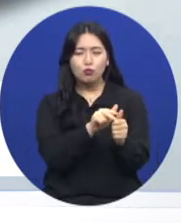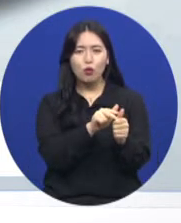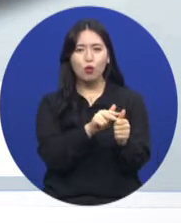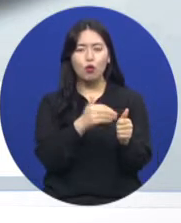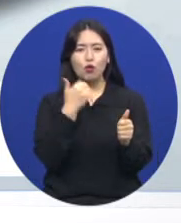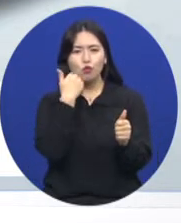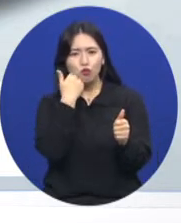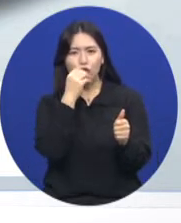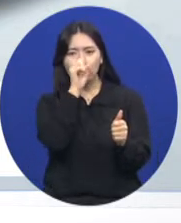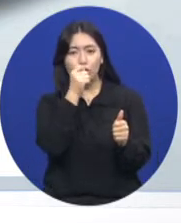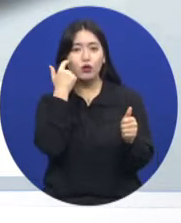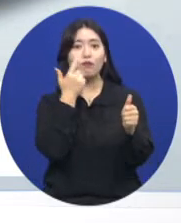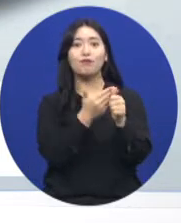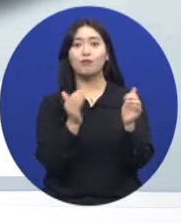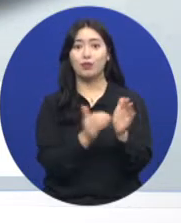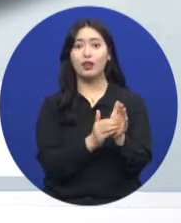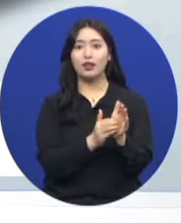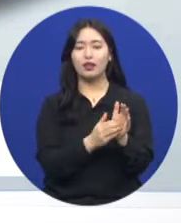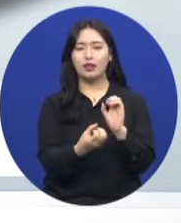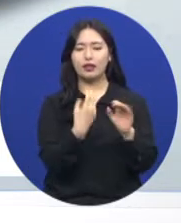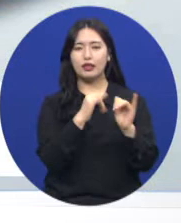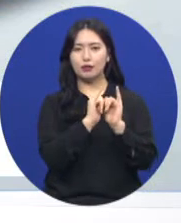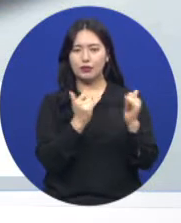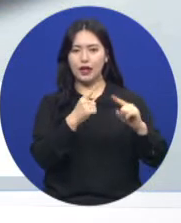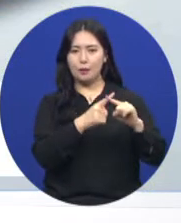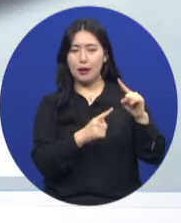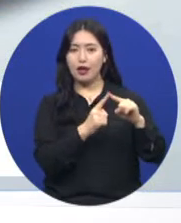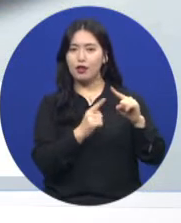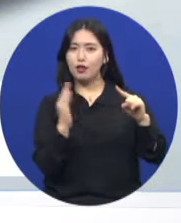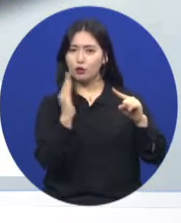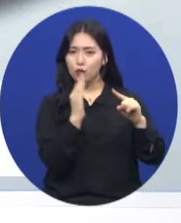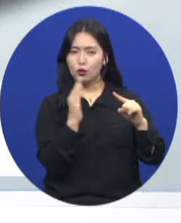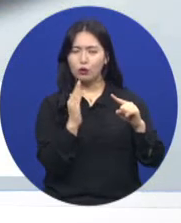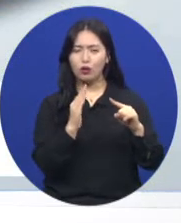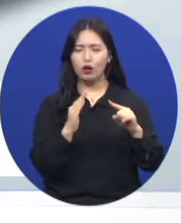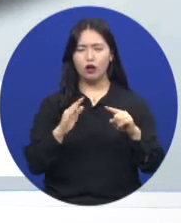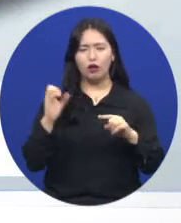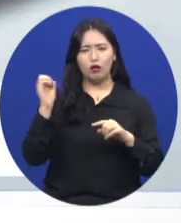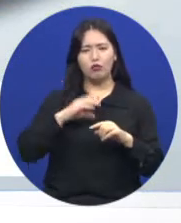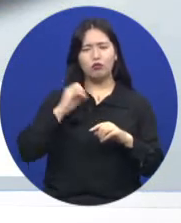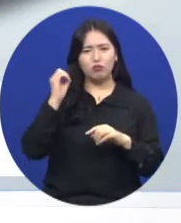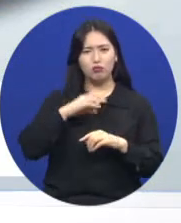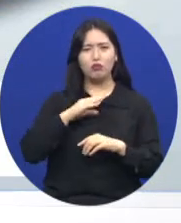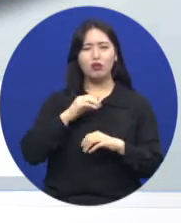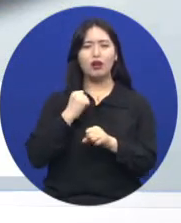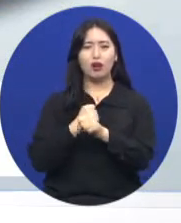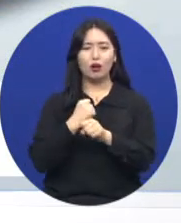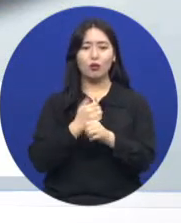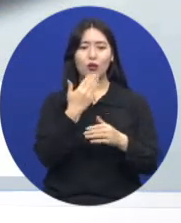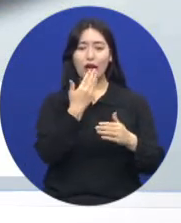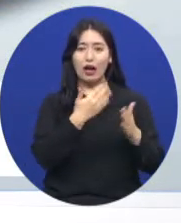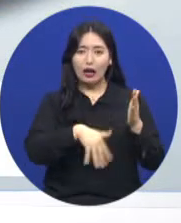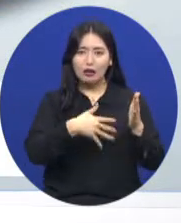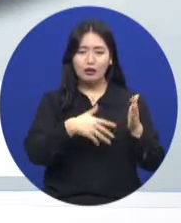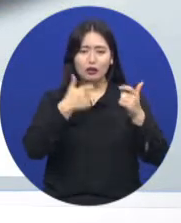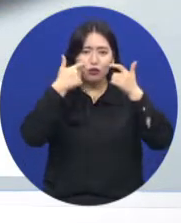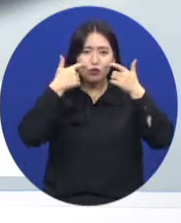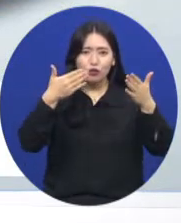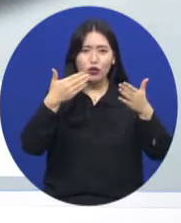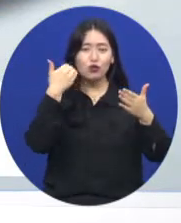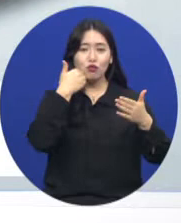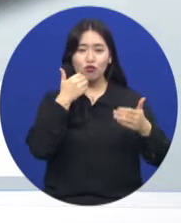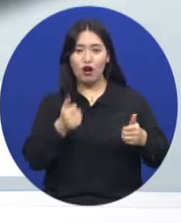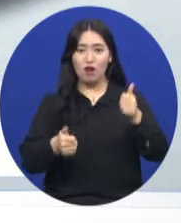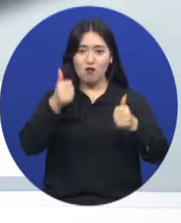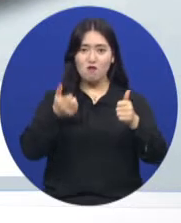조사를 해봤는데요 응답자의 절반 정도가 태도를 유보한 가운데 아직까지는 뚜렷하게 우위를